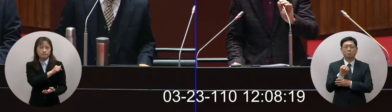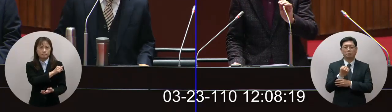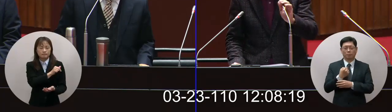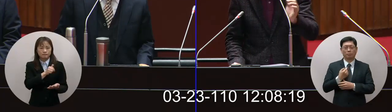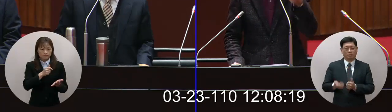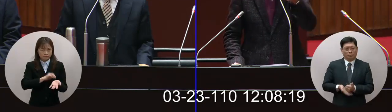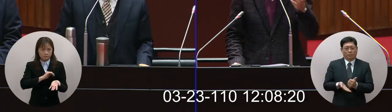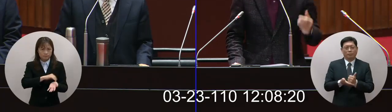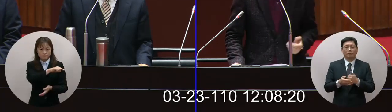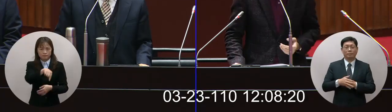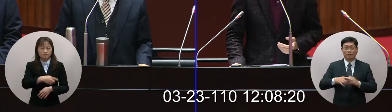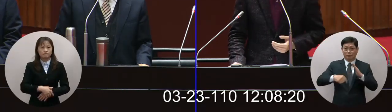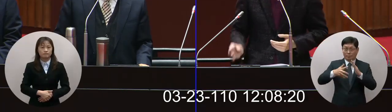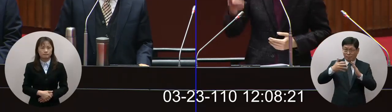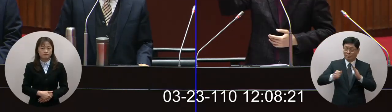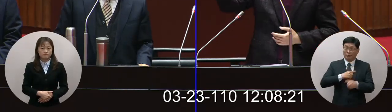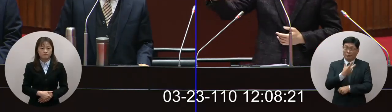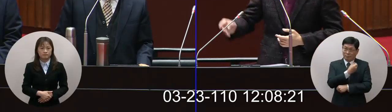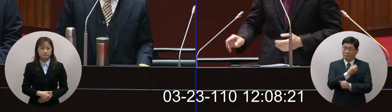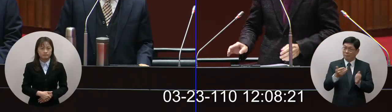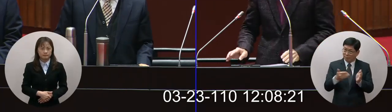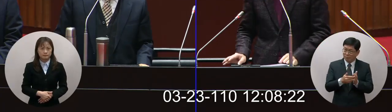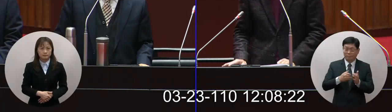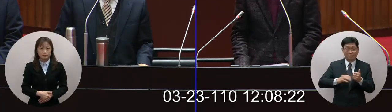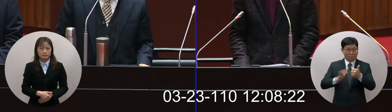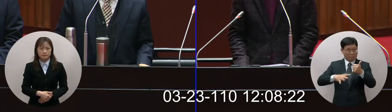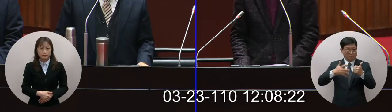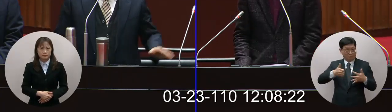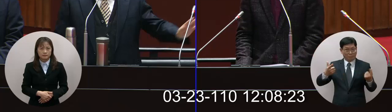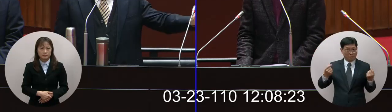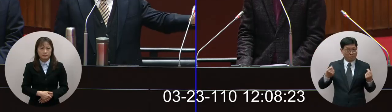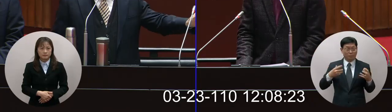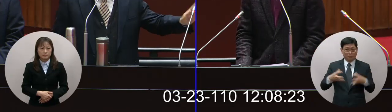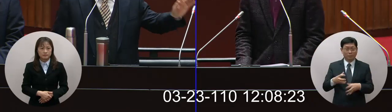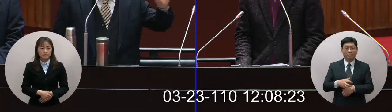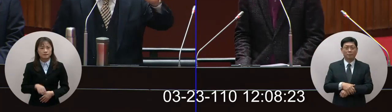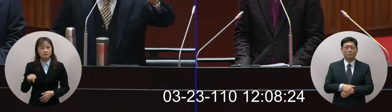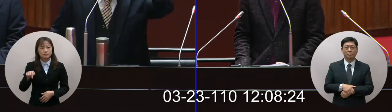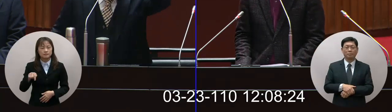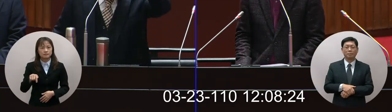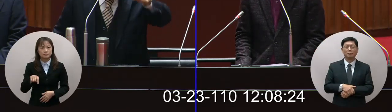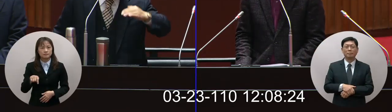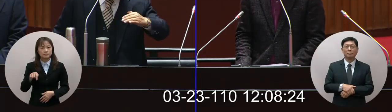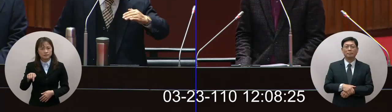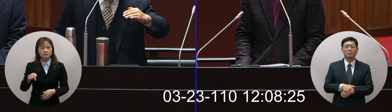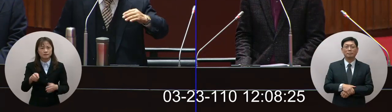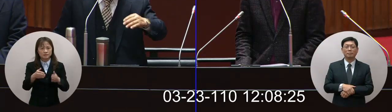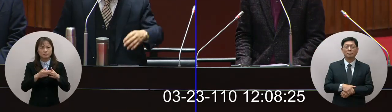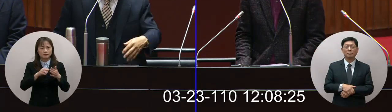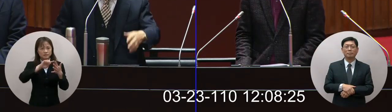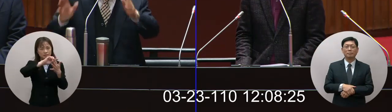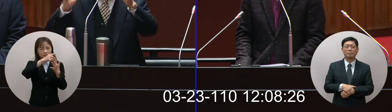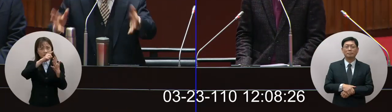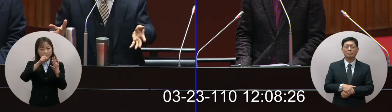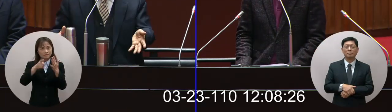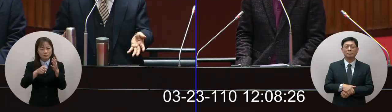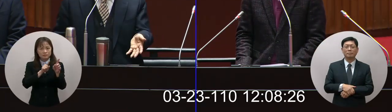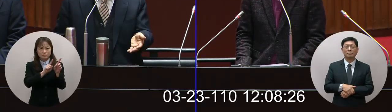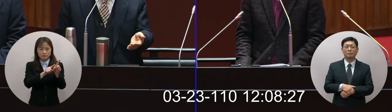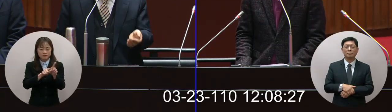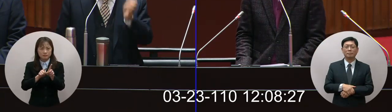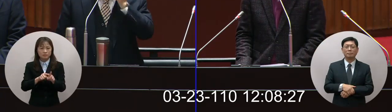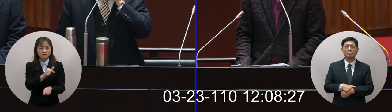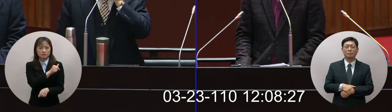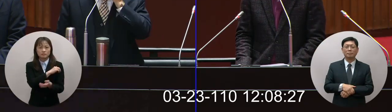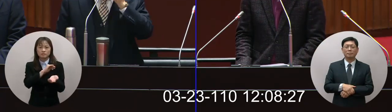们多多鼓励。那院长，你打完所有的部长要不要打一下？ 不，这个他们这个要照顺序，这个医护人员